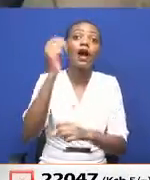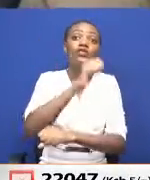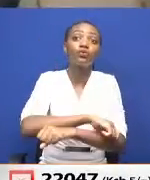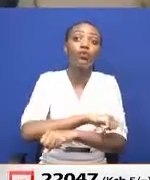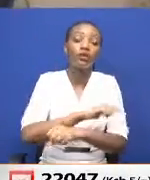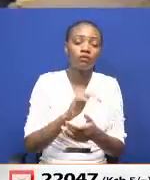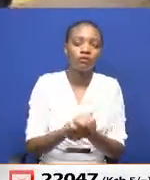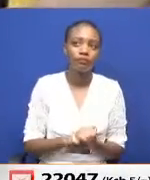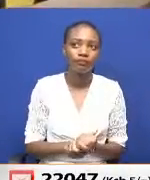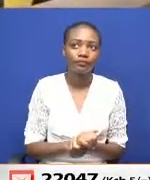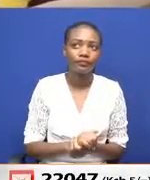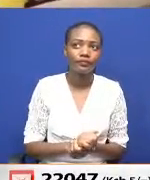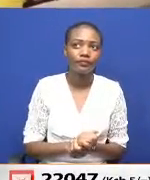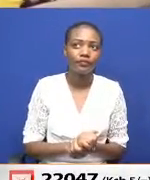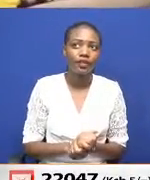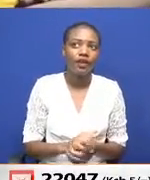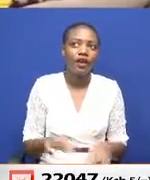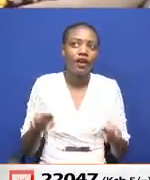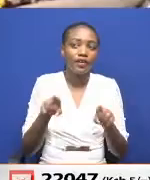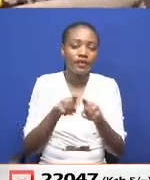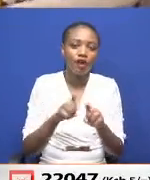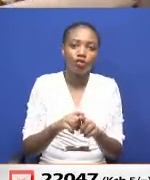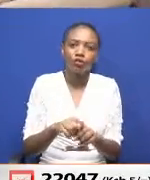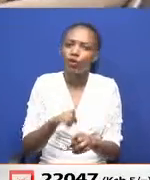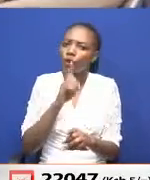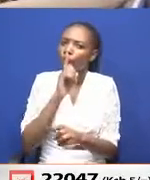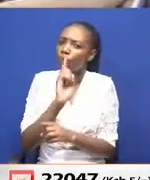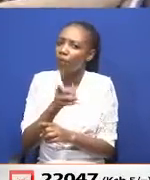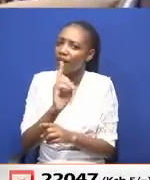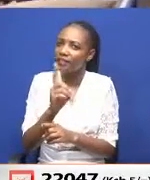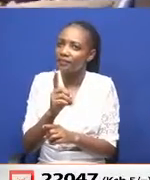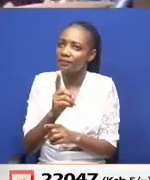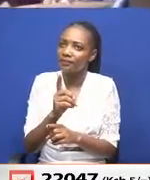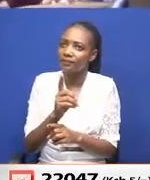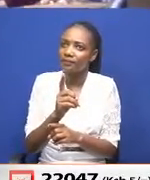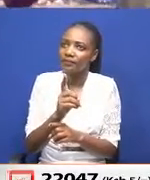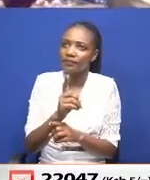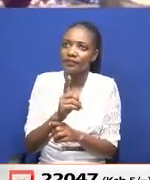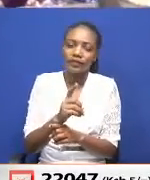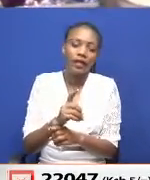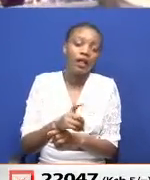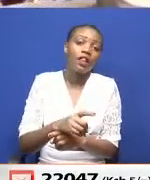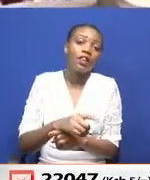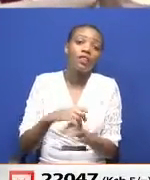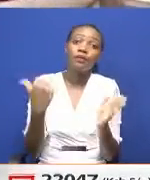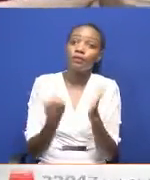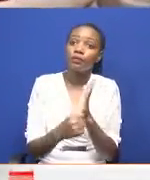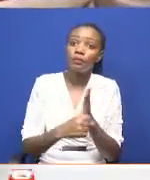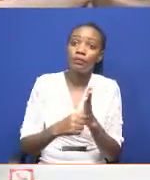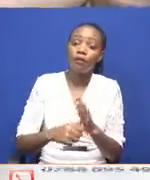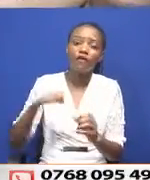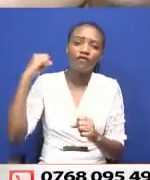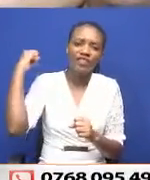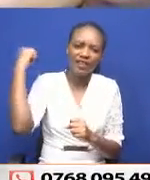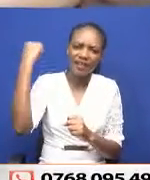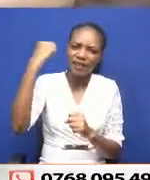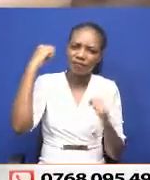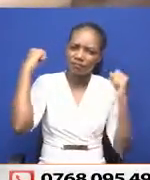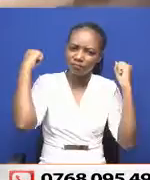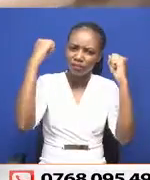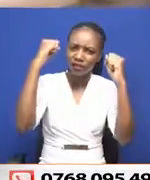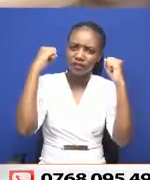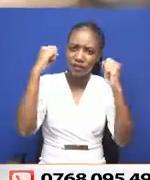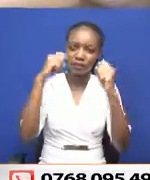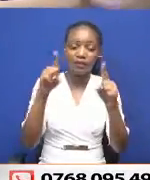kusoma. Aidha, Barasa amekashifu vikali vurugu inayoshuhudiwa kwenye kampeni za kisiasa ikiwemo siasa iliyokamilika majuzi